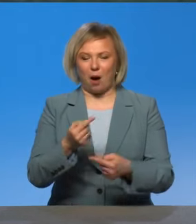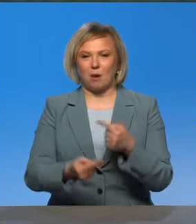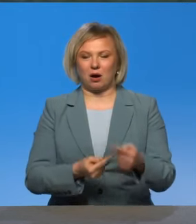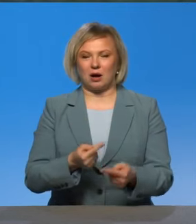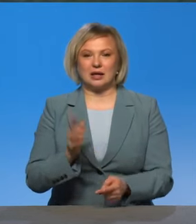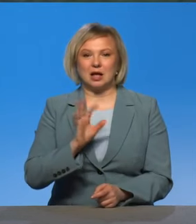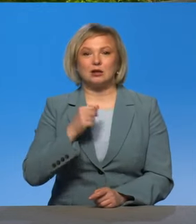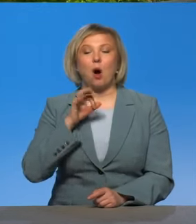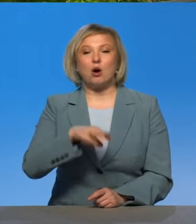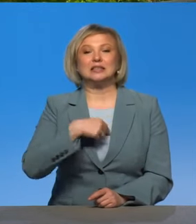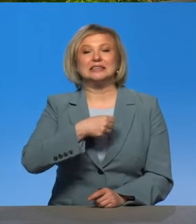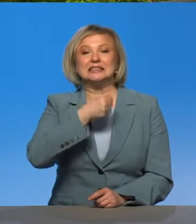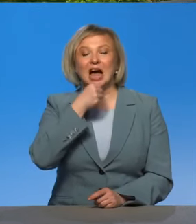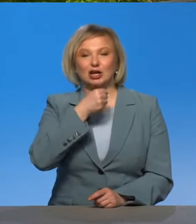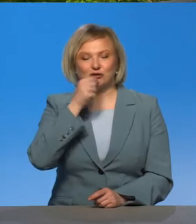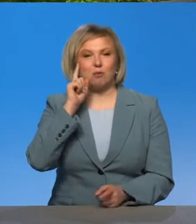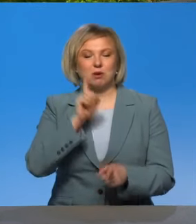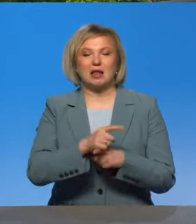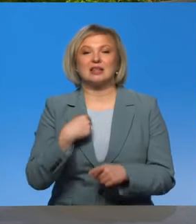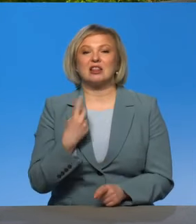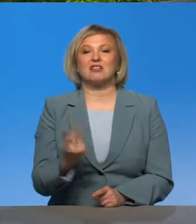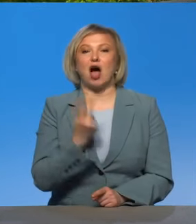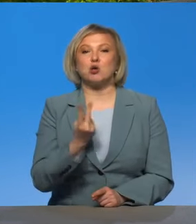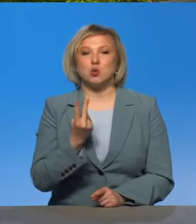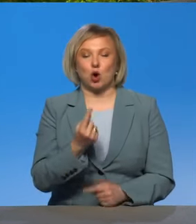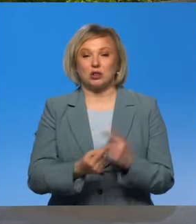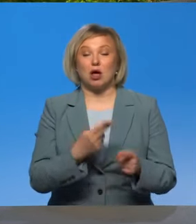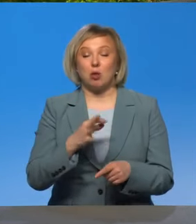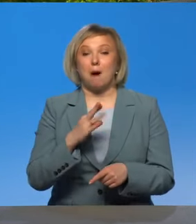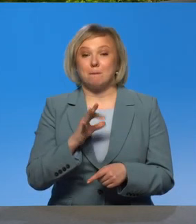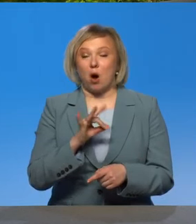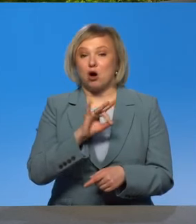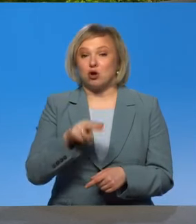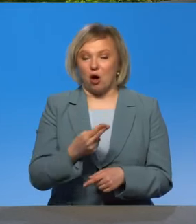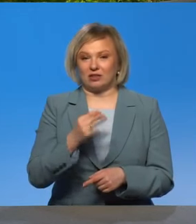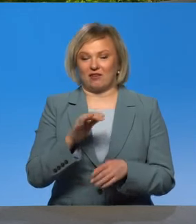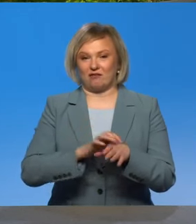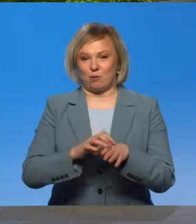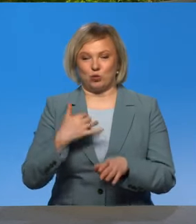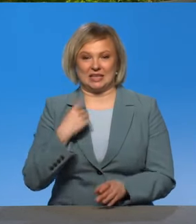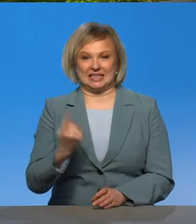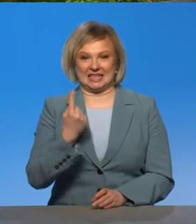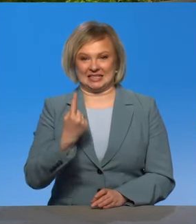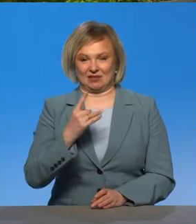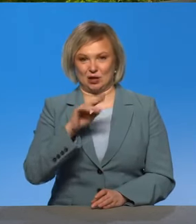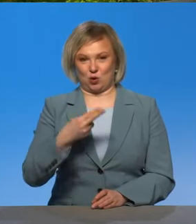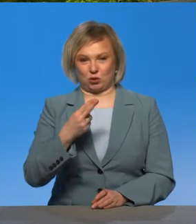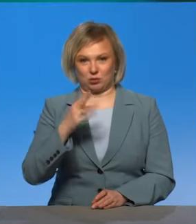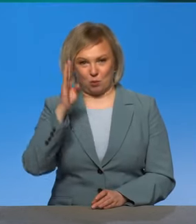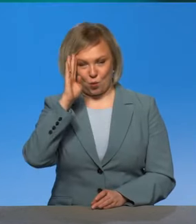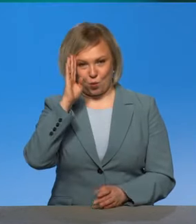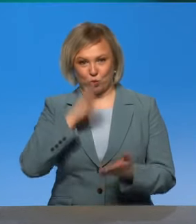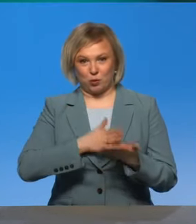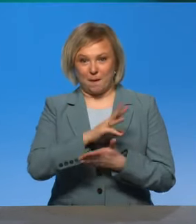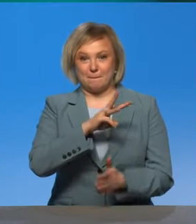от старшего брата, я двоюродный, но по роду и по фамилии у нас единственный род по нашей линии мужской. Поэтому Миклухи